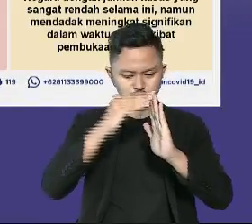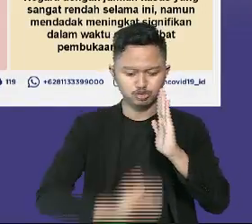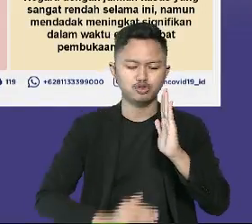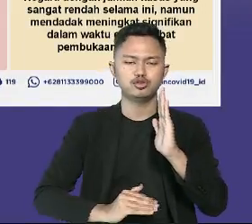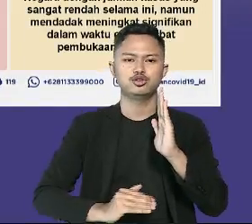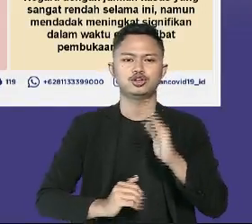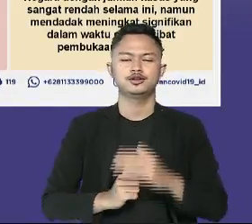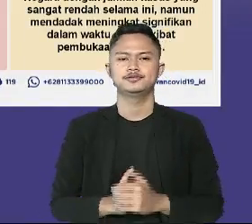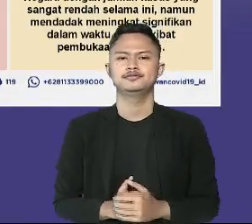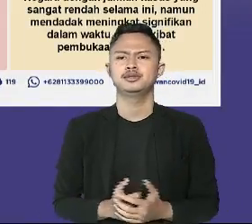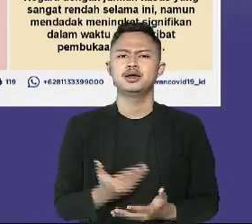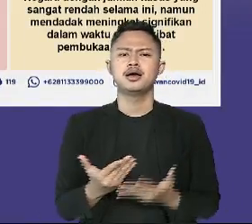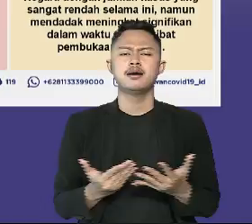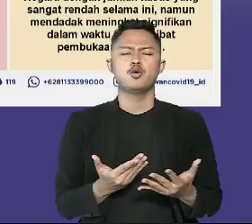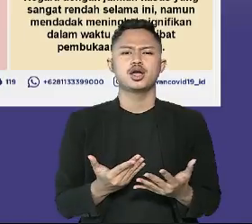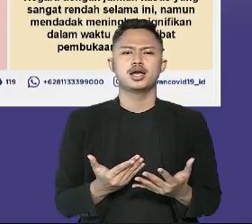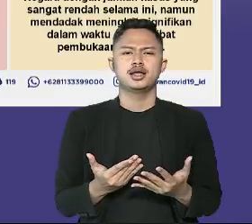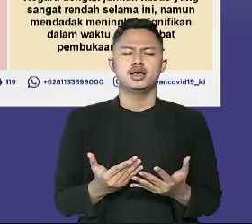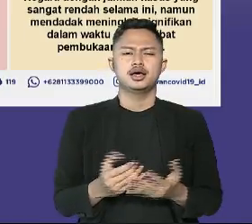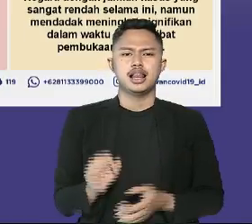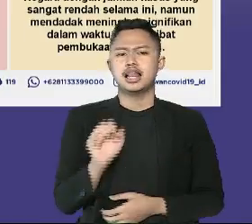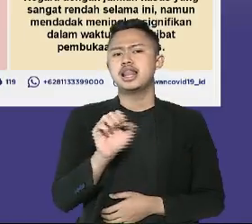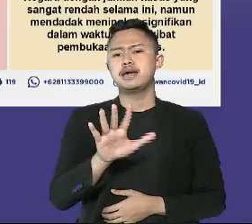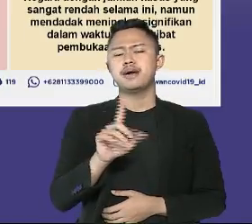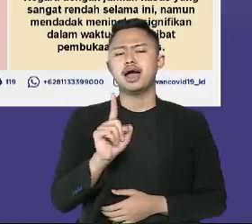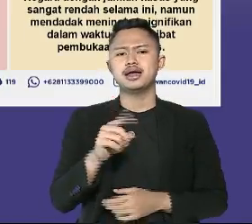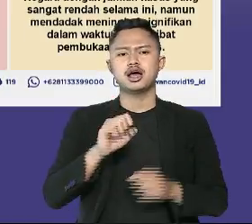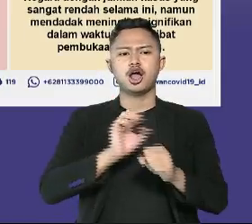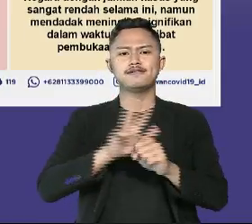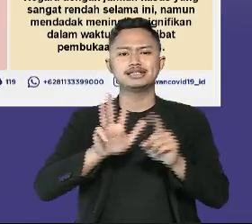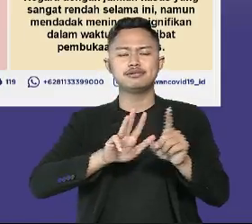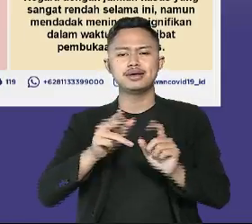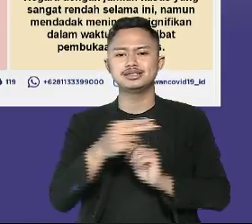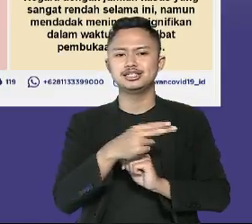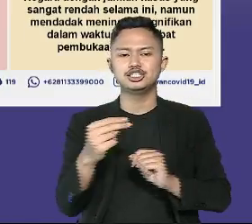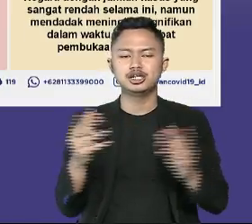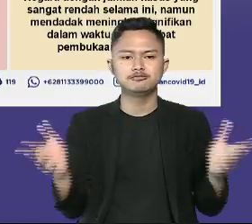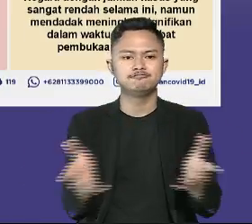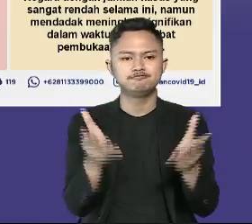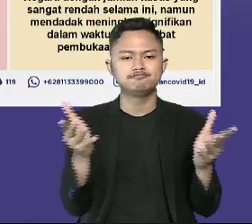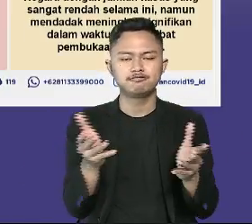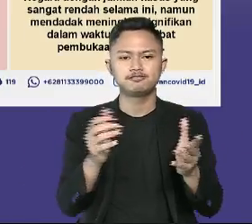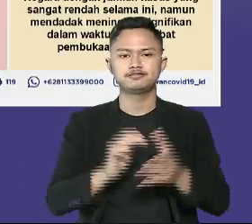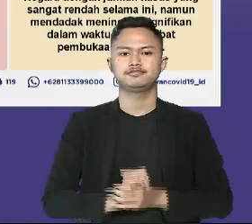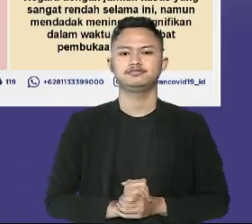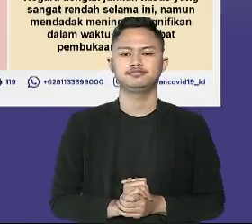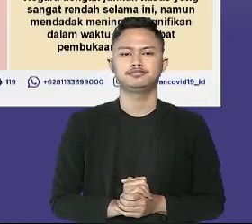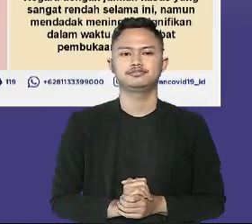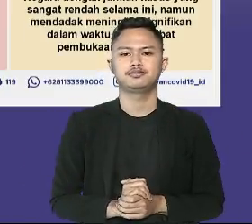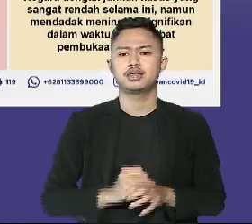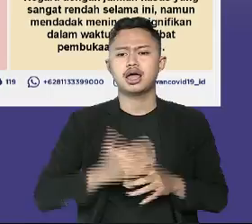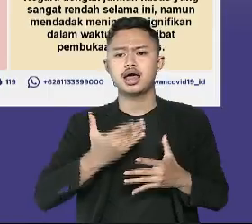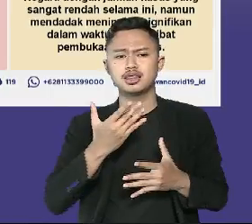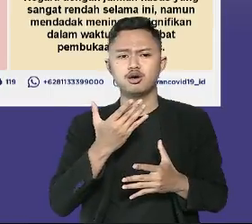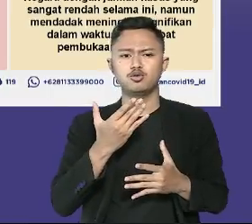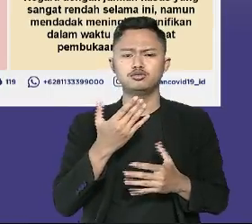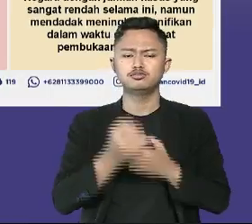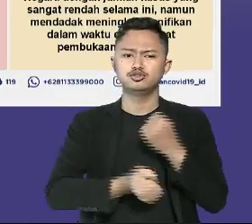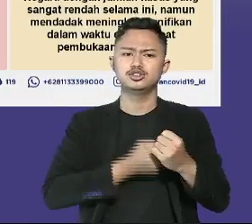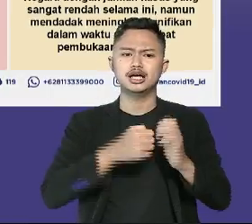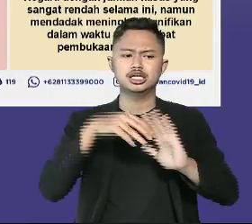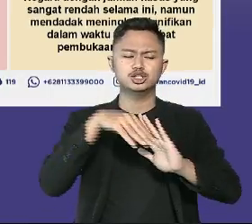Setidaknya ada 5 hal yang menyebabkan perkembangan COVID-19 di Indonesia membaik dan penularan yang rendah saat